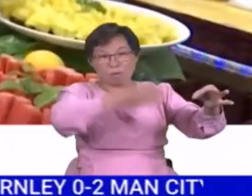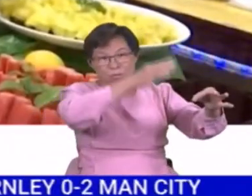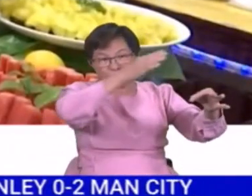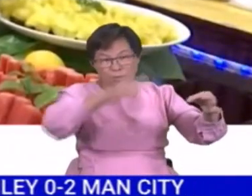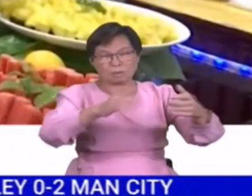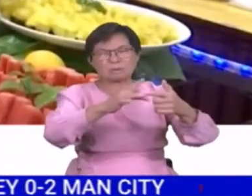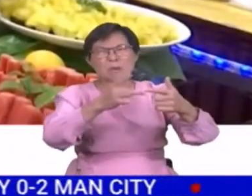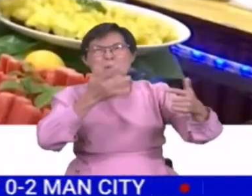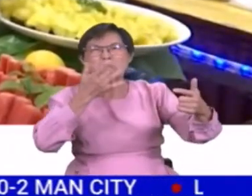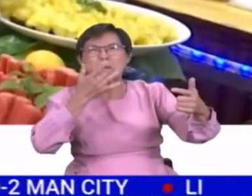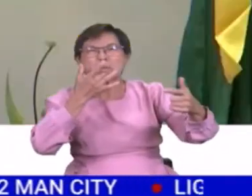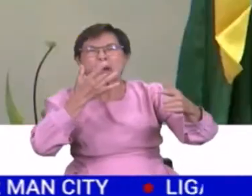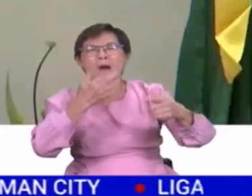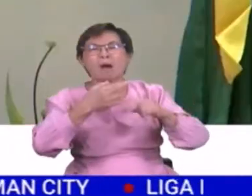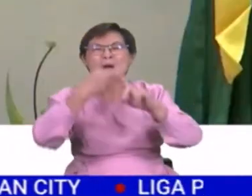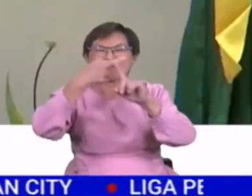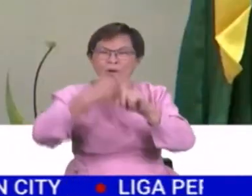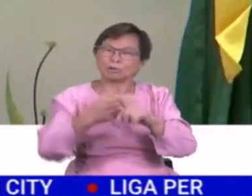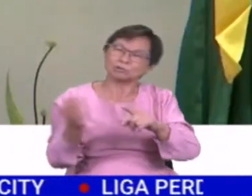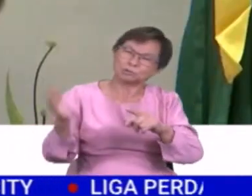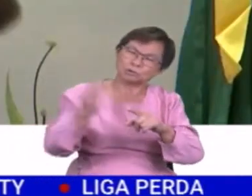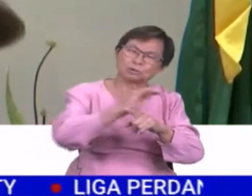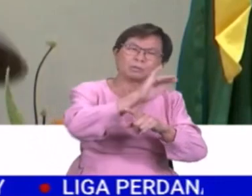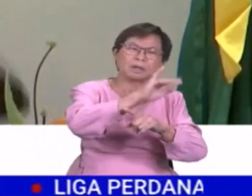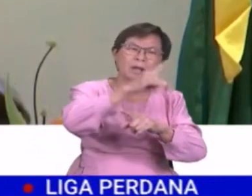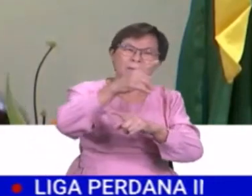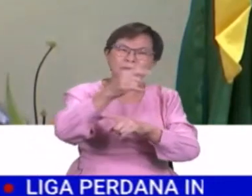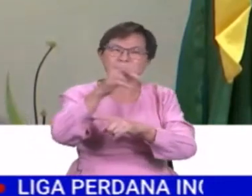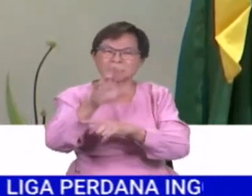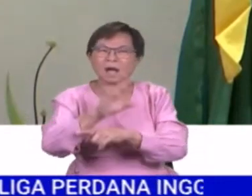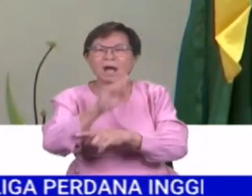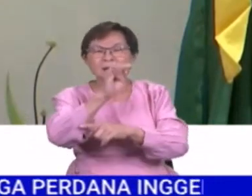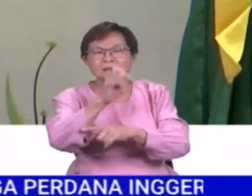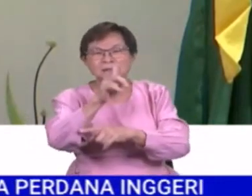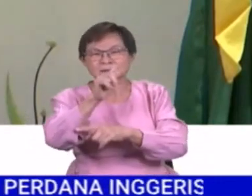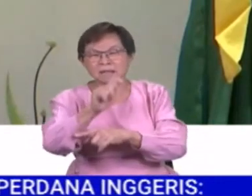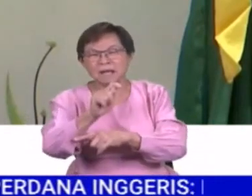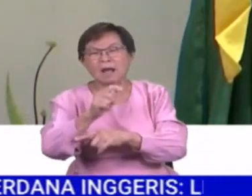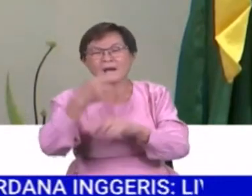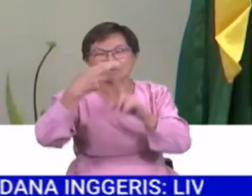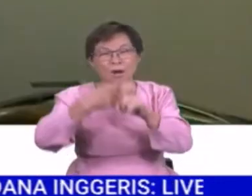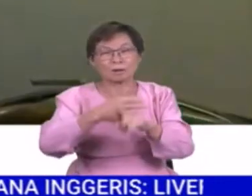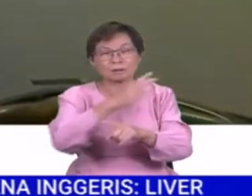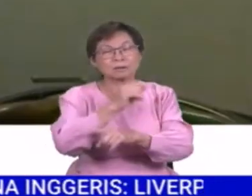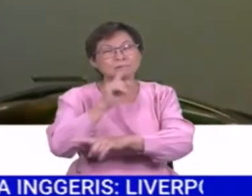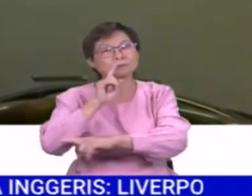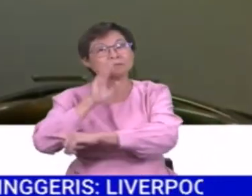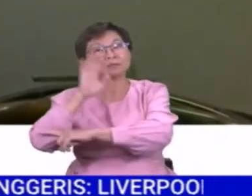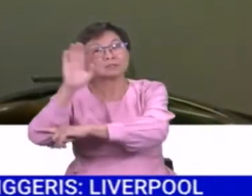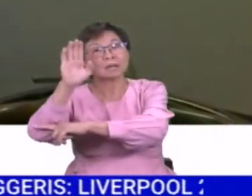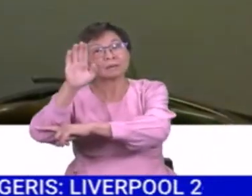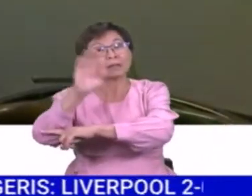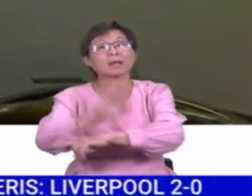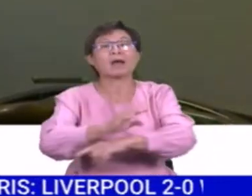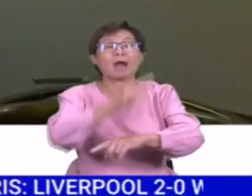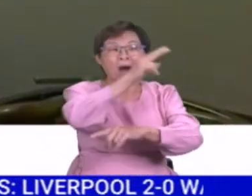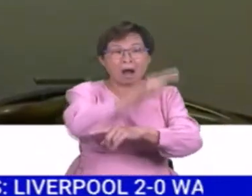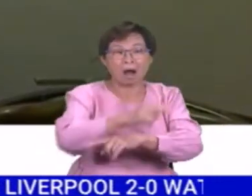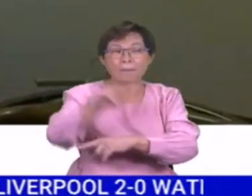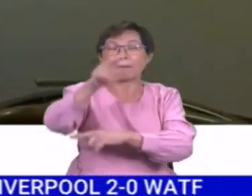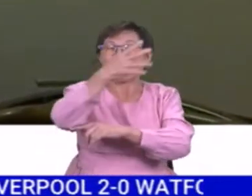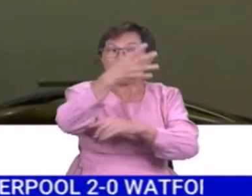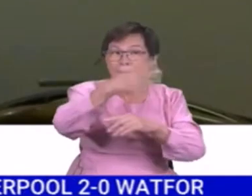on Citra spermatozoon youngish Romadhon dan Dijamin halal sekali ini hanya 14 Hotel mempunyai